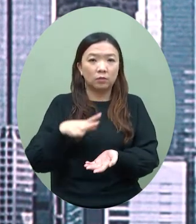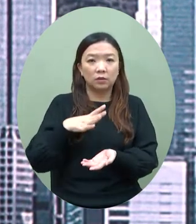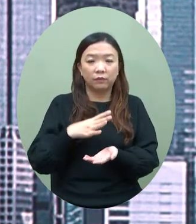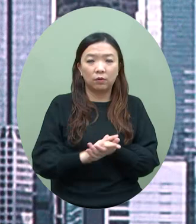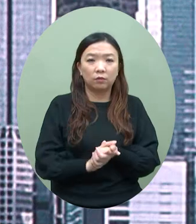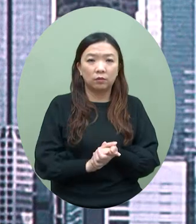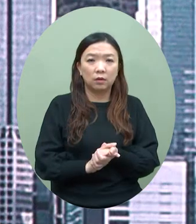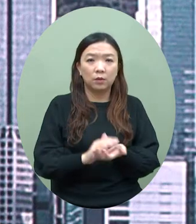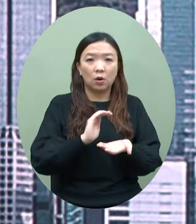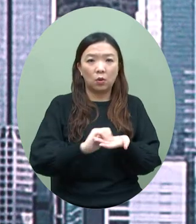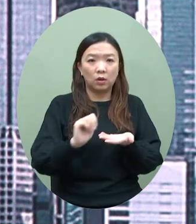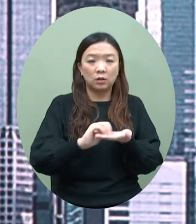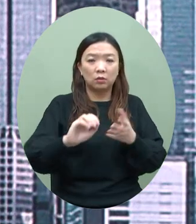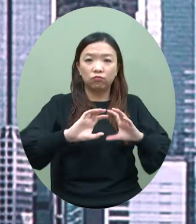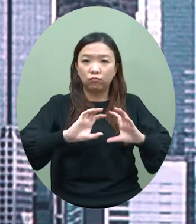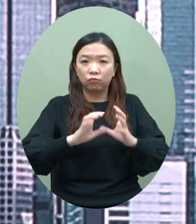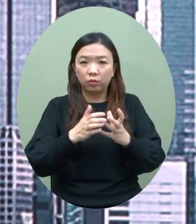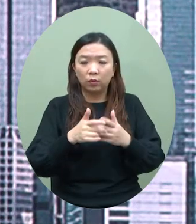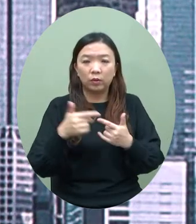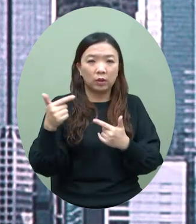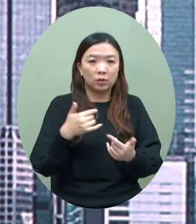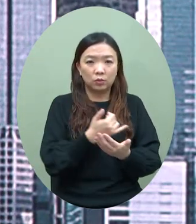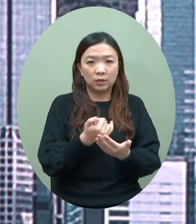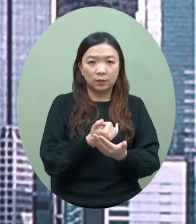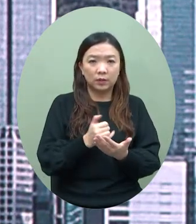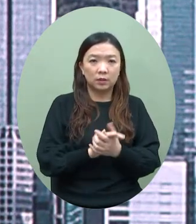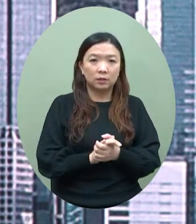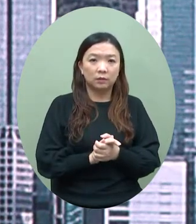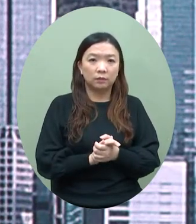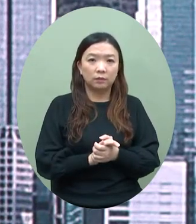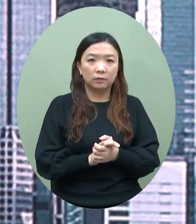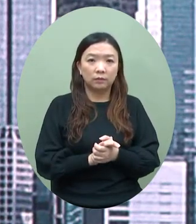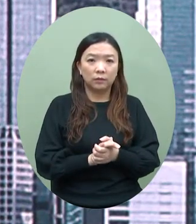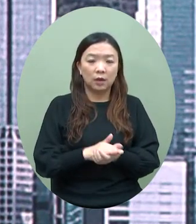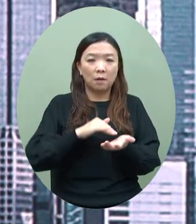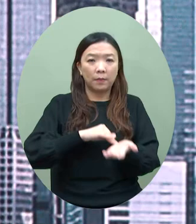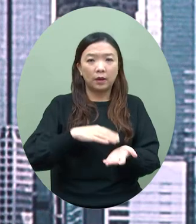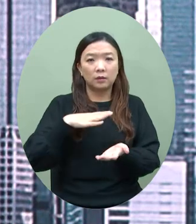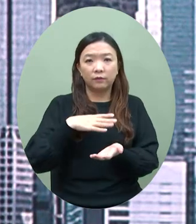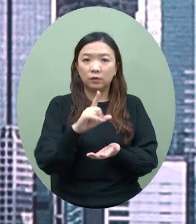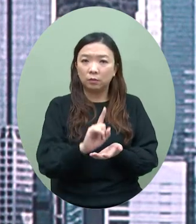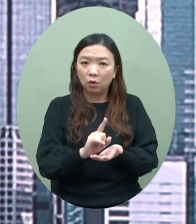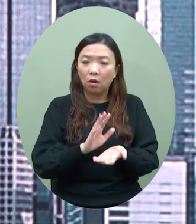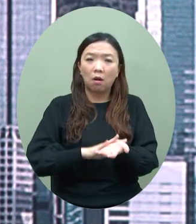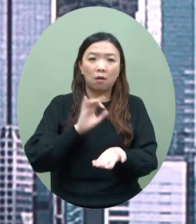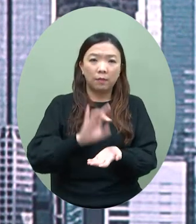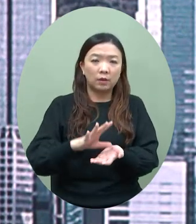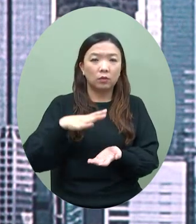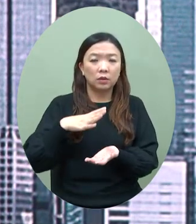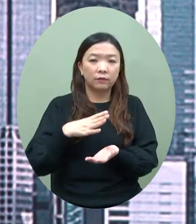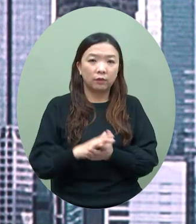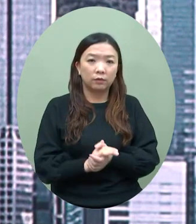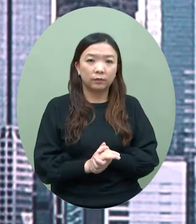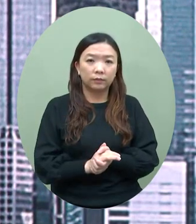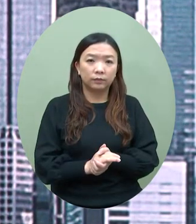咧係都會繼續去審視翻嗰個嘅即係疫情嘅情況嚇，就病毒方面嘅情況，而咧